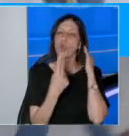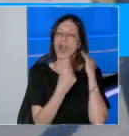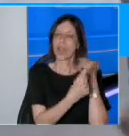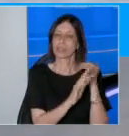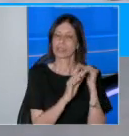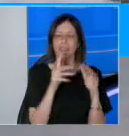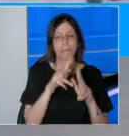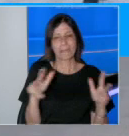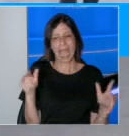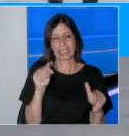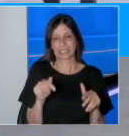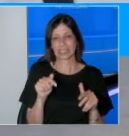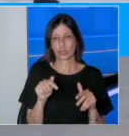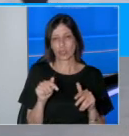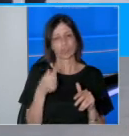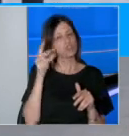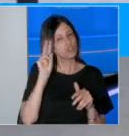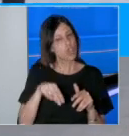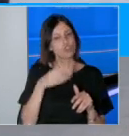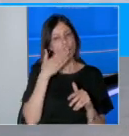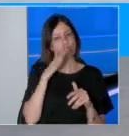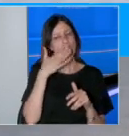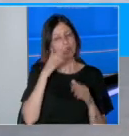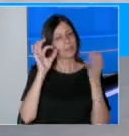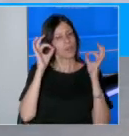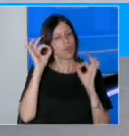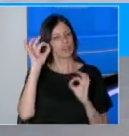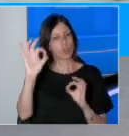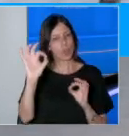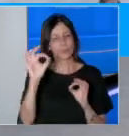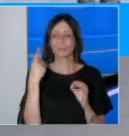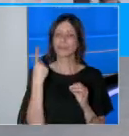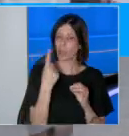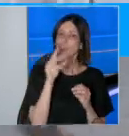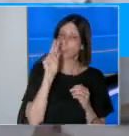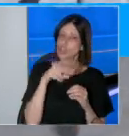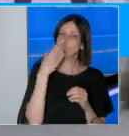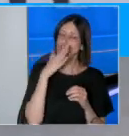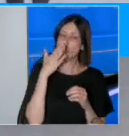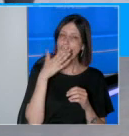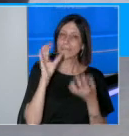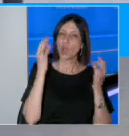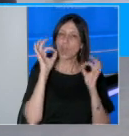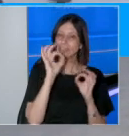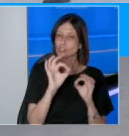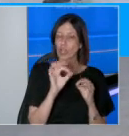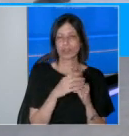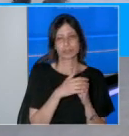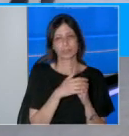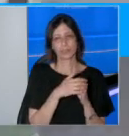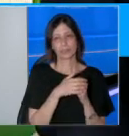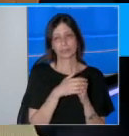אחד בארץ הזאת, יש לו את ירושלים המיוחדת שלו. כן, לכל אחד יש את ירושלים המיוחדת שלו. אני לא קובע מהי, לאחד זה